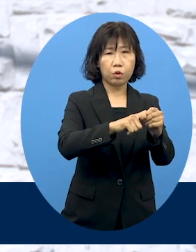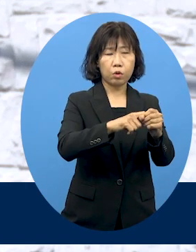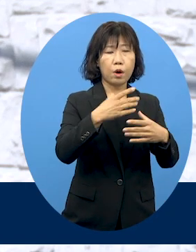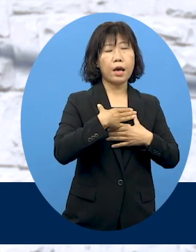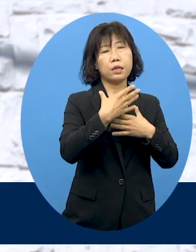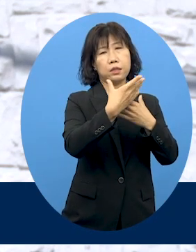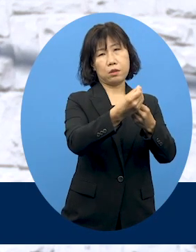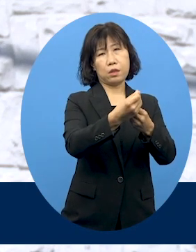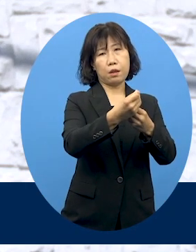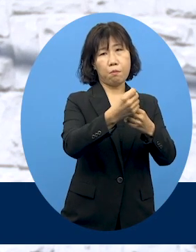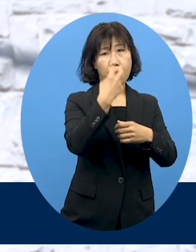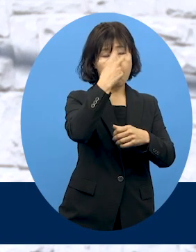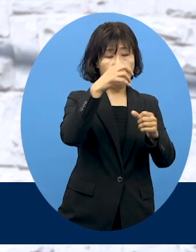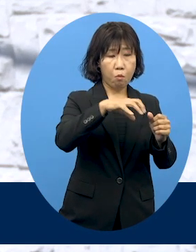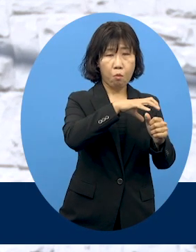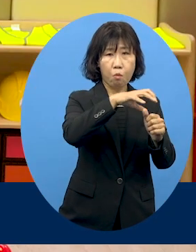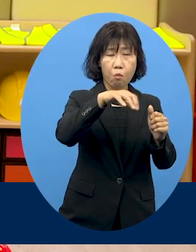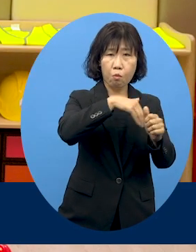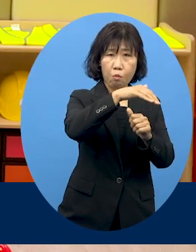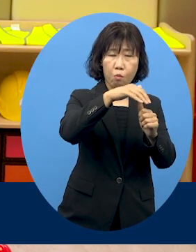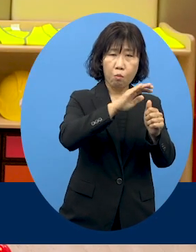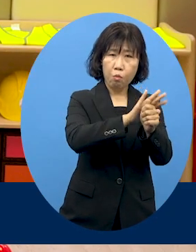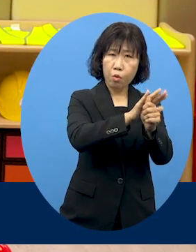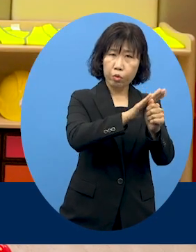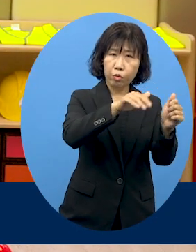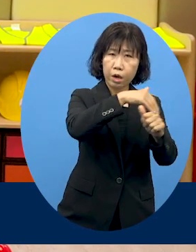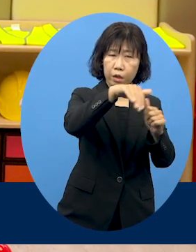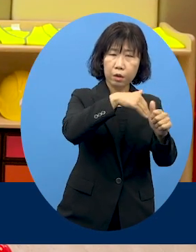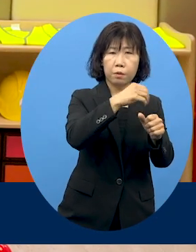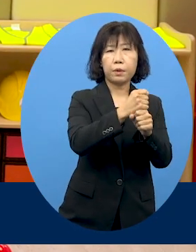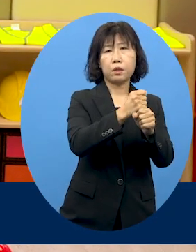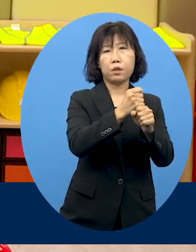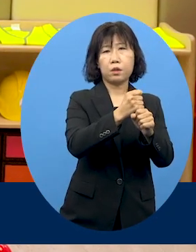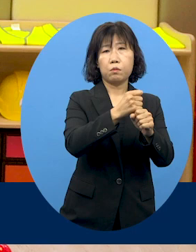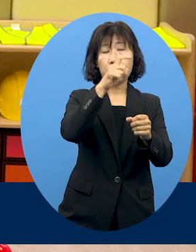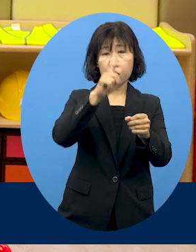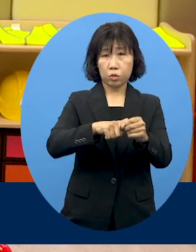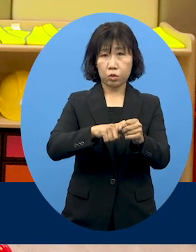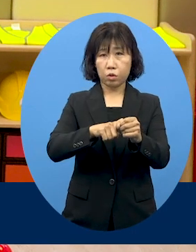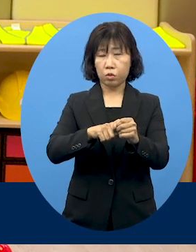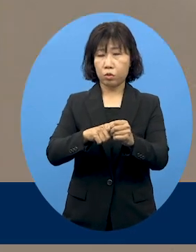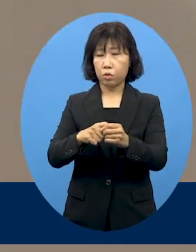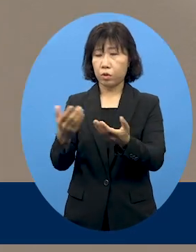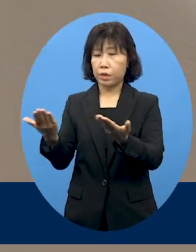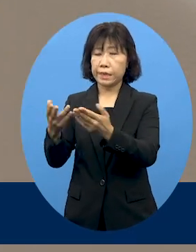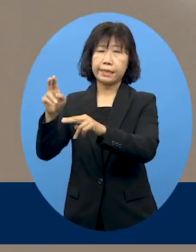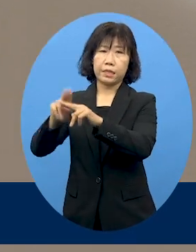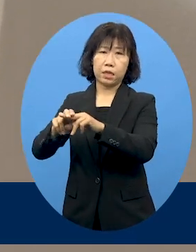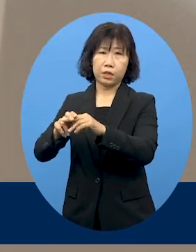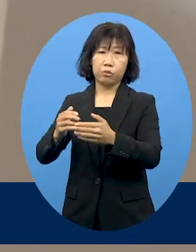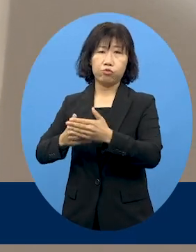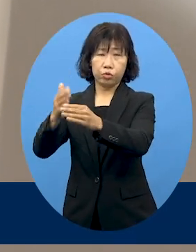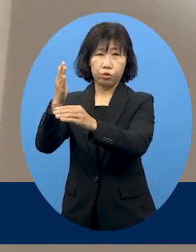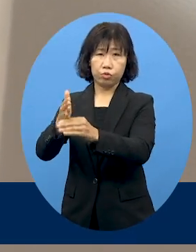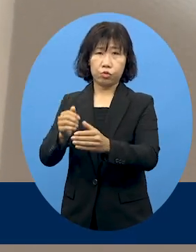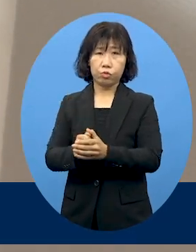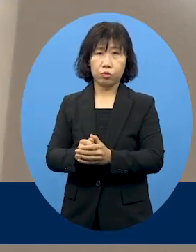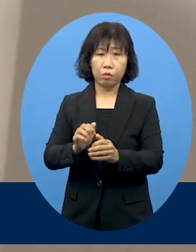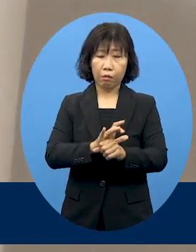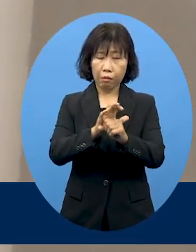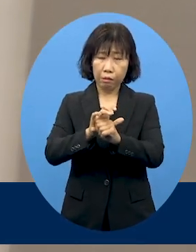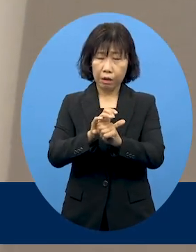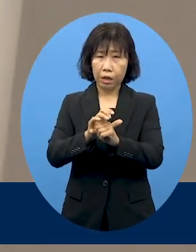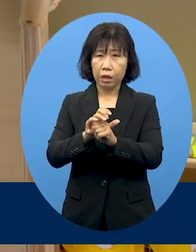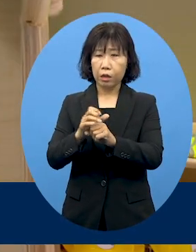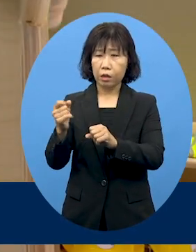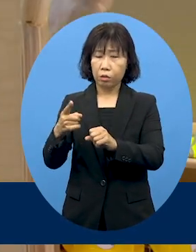조성하고자 어린 집 청소 방역 전담 희망 일자리 사업을 추진하고 있습니다 군은 저소득층 콧날 그로